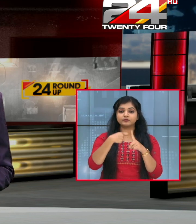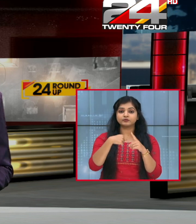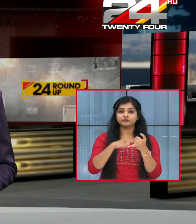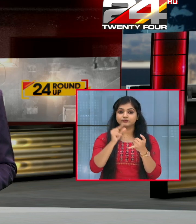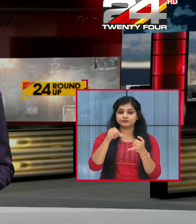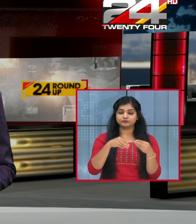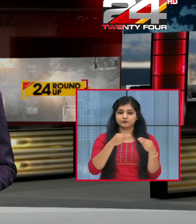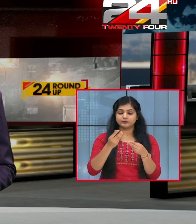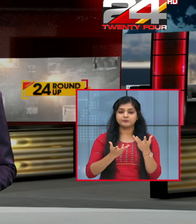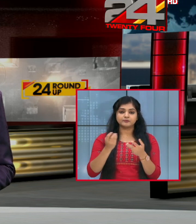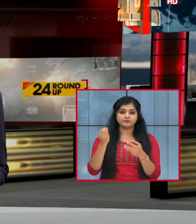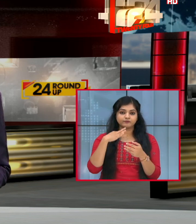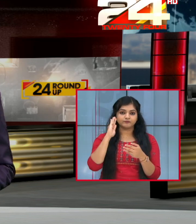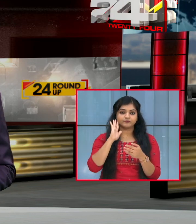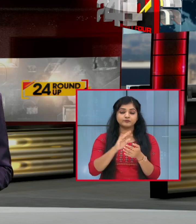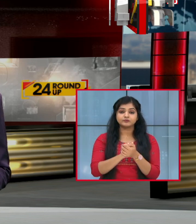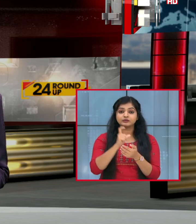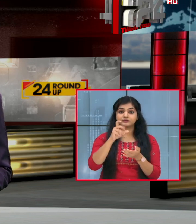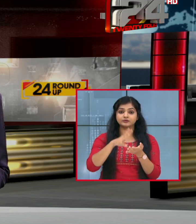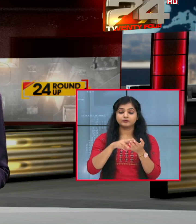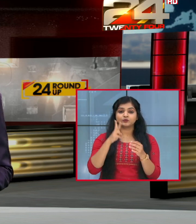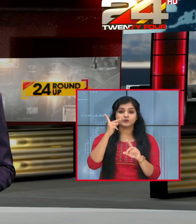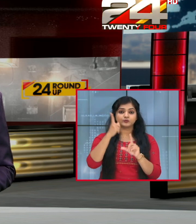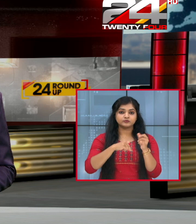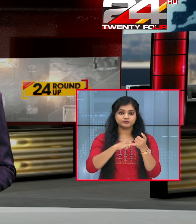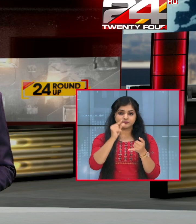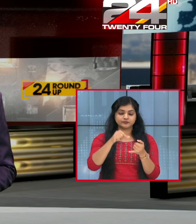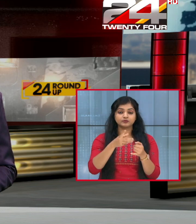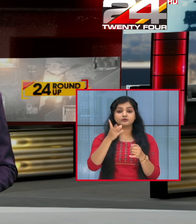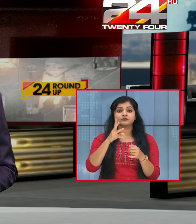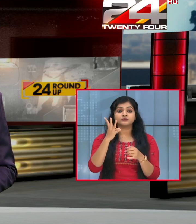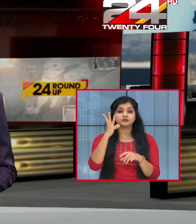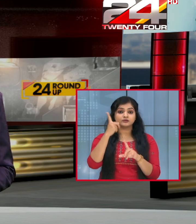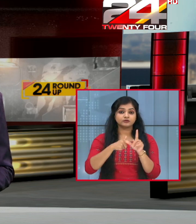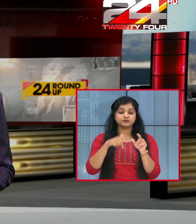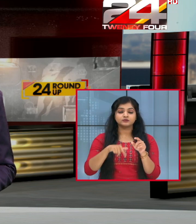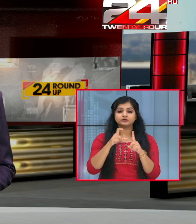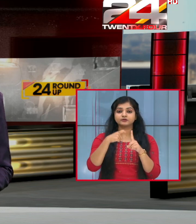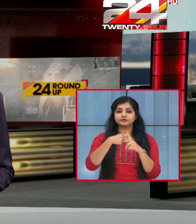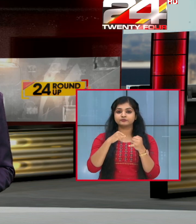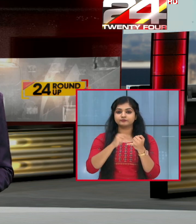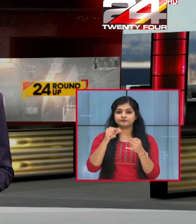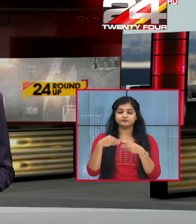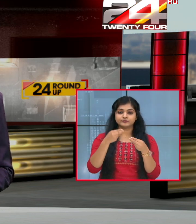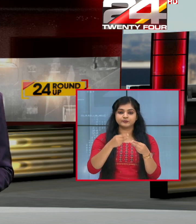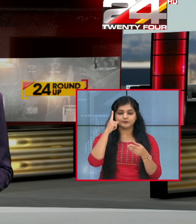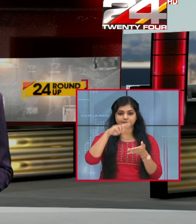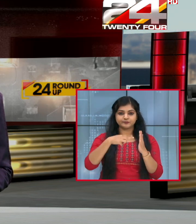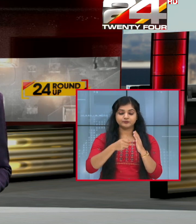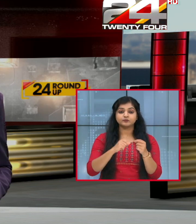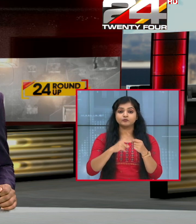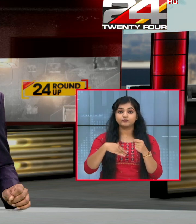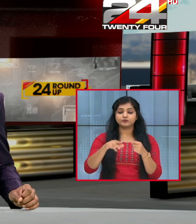സൂചന. മുഖ്യമന്ത്രി കസേരയിൽ 2 വർഷം സിദ്ധരാമയ്യയും ശേഷിക്കുന്ന 3 വർഷം ഡി കെയും എന്നതാണ് ഫോർമുല. ബുധനാഴ്ച സത്യപ്രതിജ്ഞ